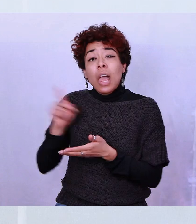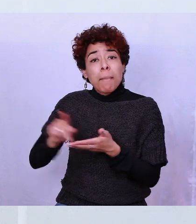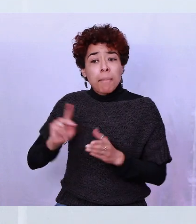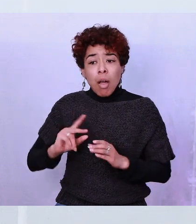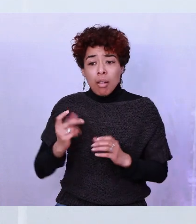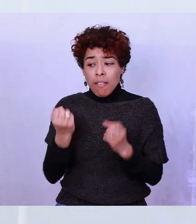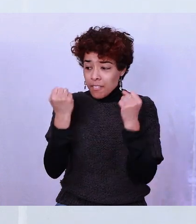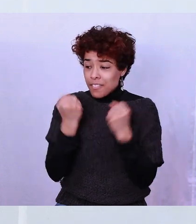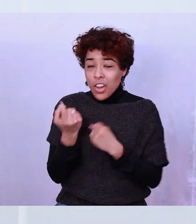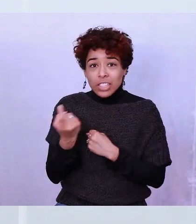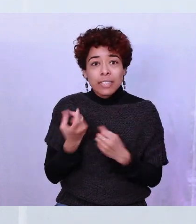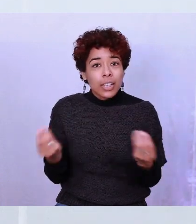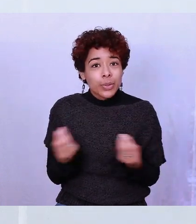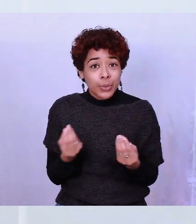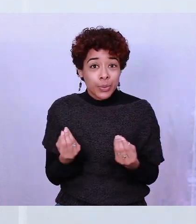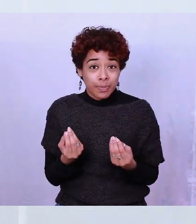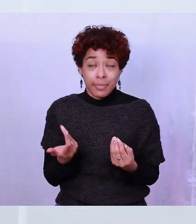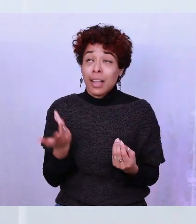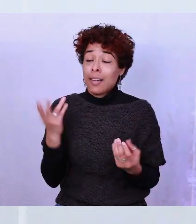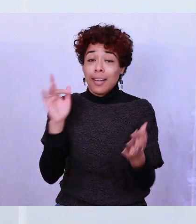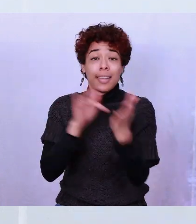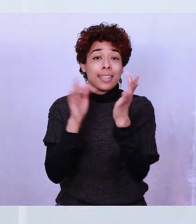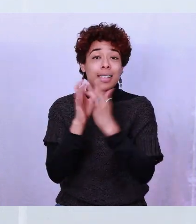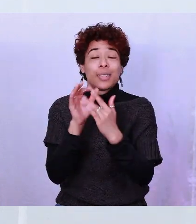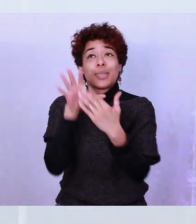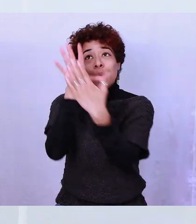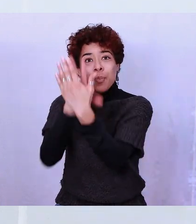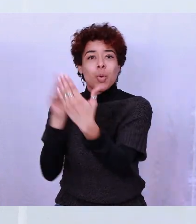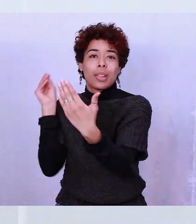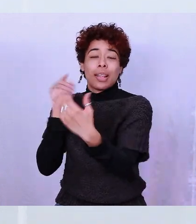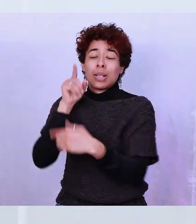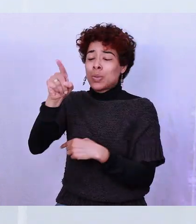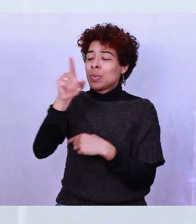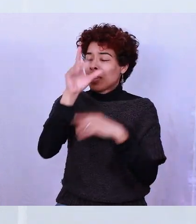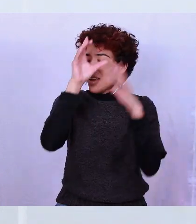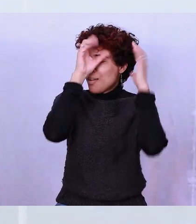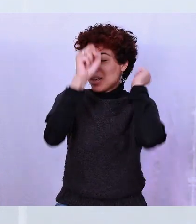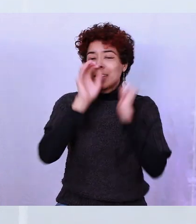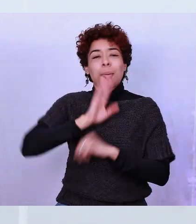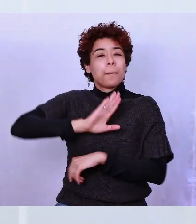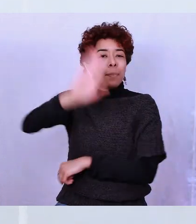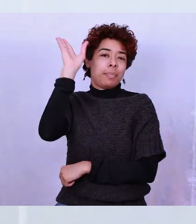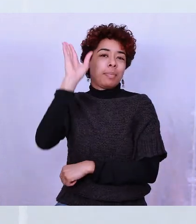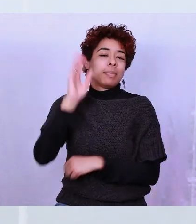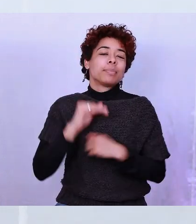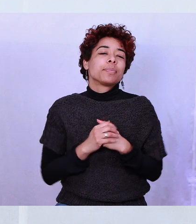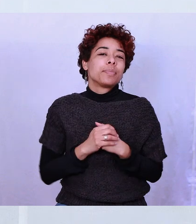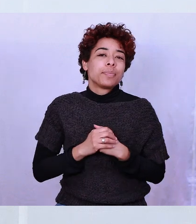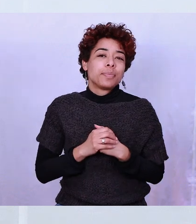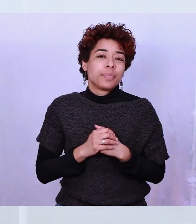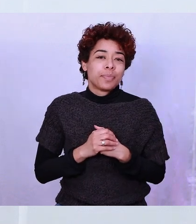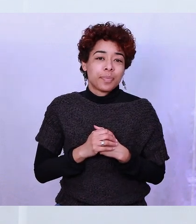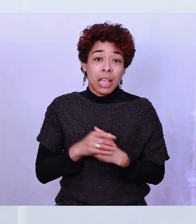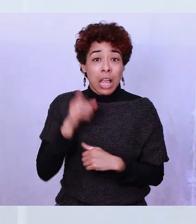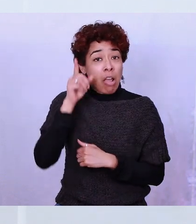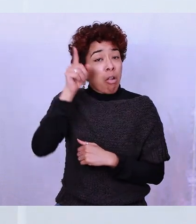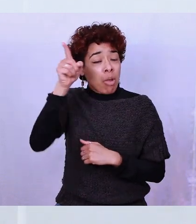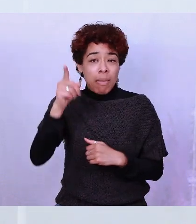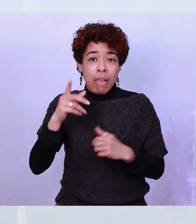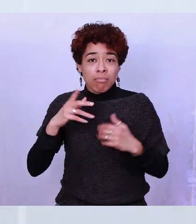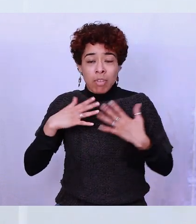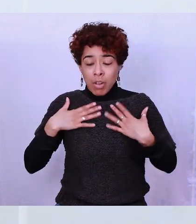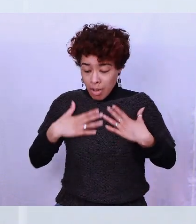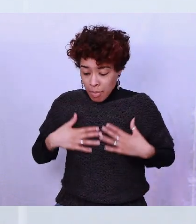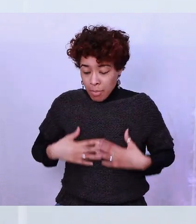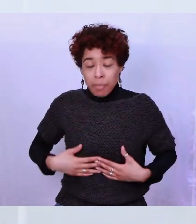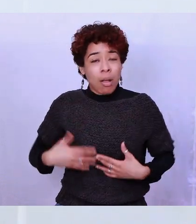ça? Eh bien, il prenait son exemple sur Jésus-Christ lui-même, qui a été l'ambassadeur par excellence. C'est lui-même qui s'est dépouillé, Jésus-Christ, et